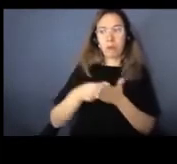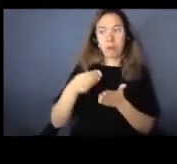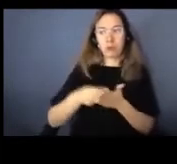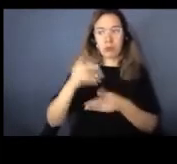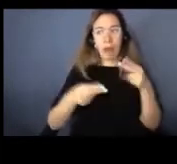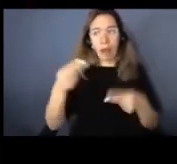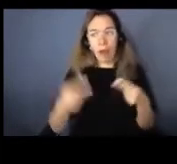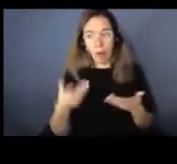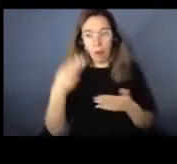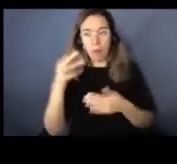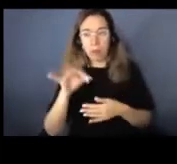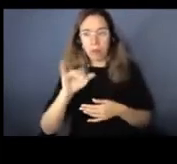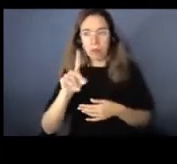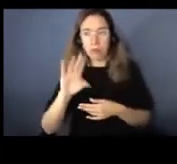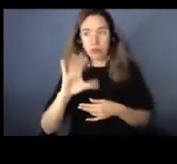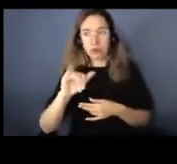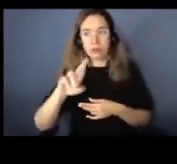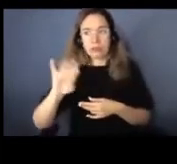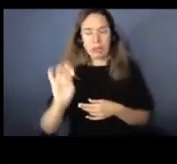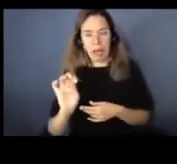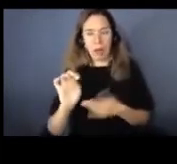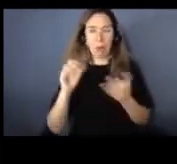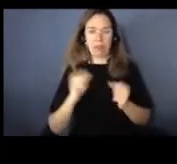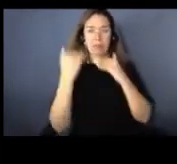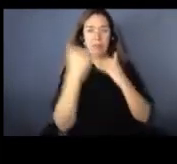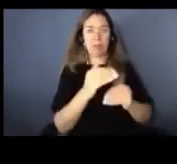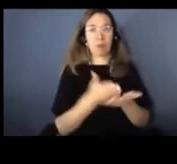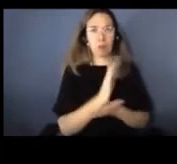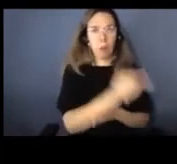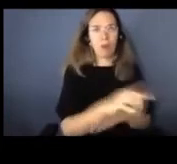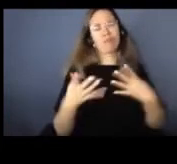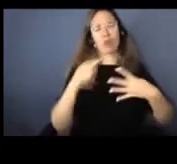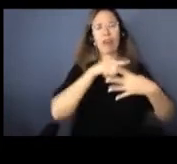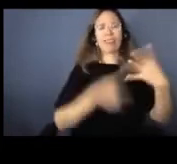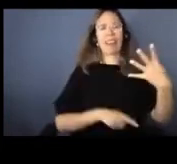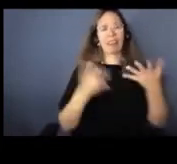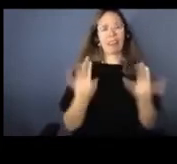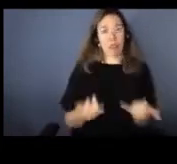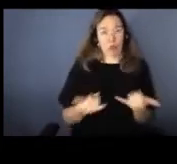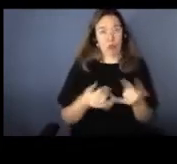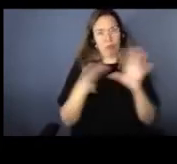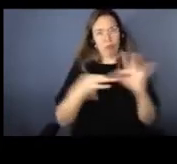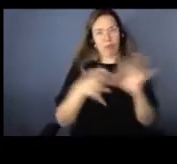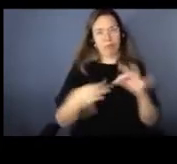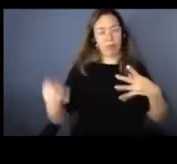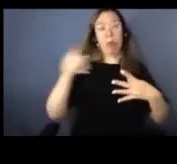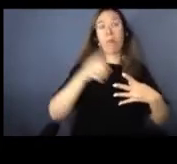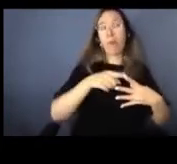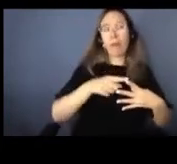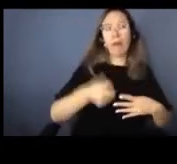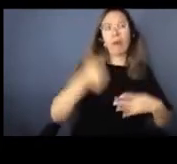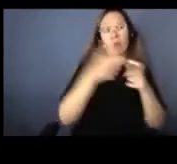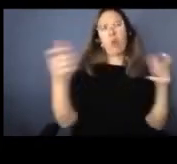animaux. Donc, voici un peu les quatre pans de la présentation qu'on va explorer ensemble, le premier pan étant un peu plus